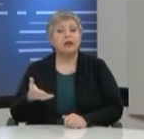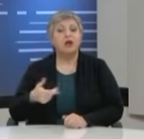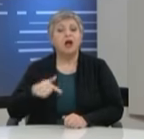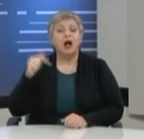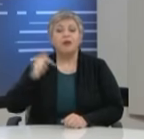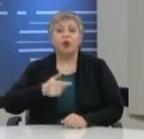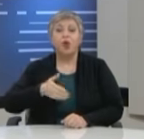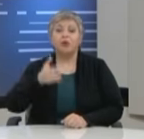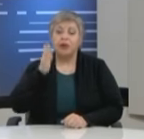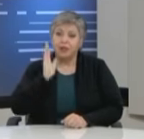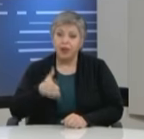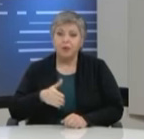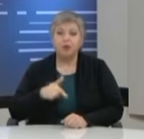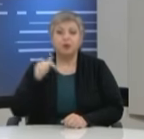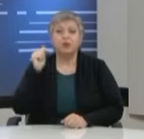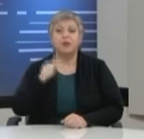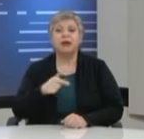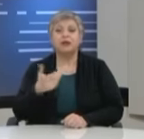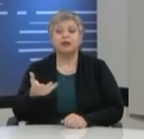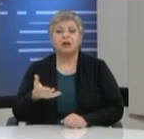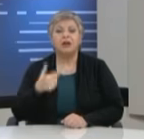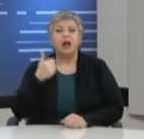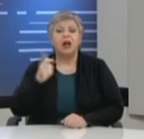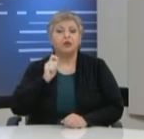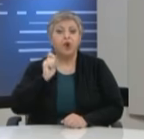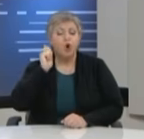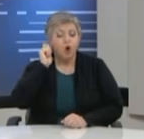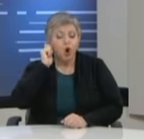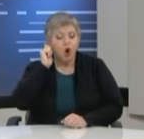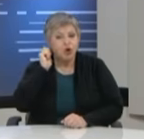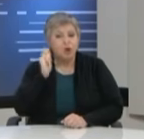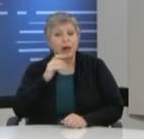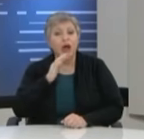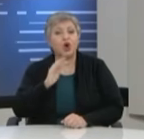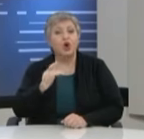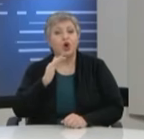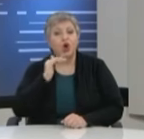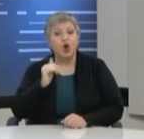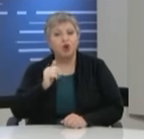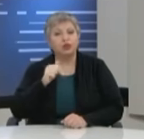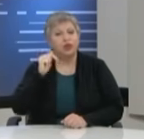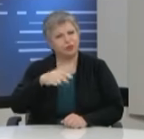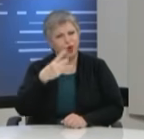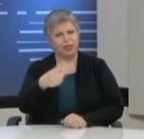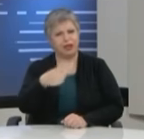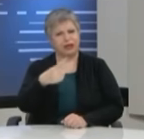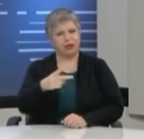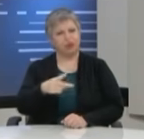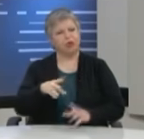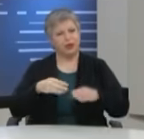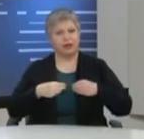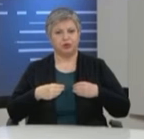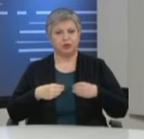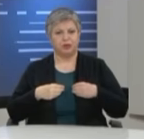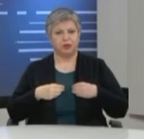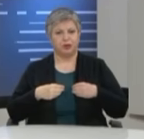Μασεντόνια. Λέγατε ψέματα στους Έλληνες, ακόμα και την παραμονή της συμφωνίας που εσείς φέρατε.